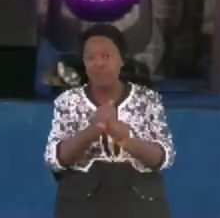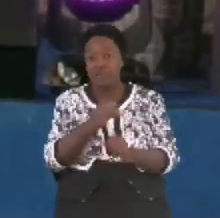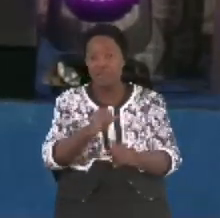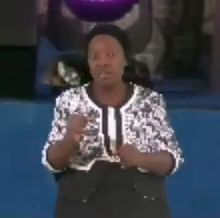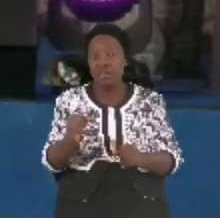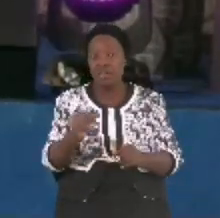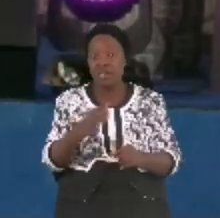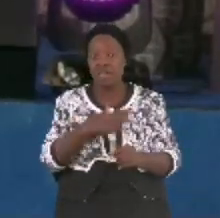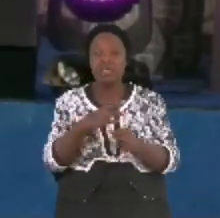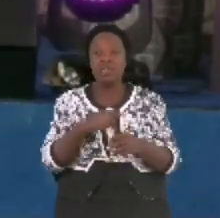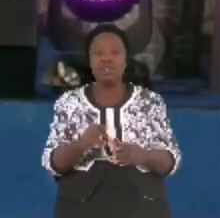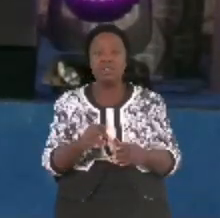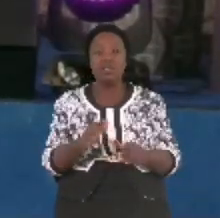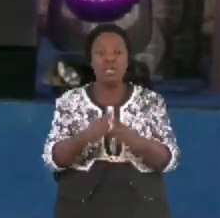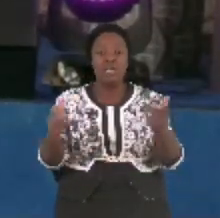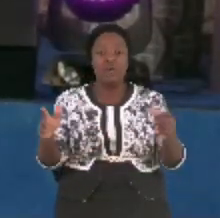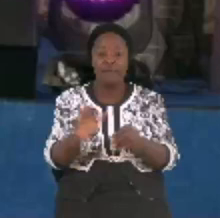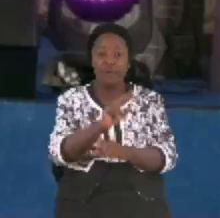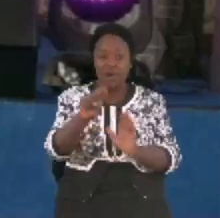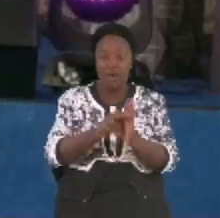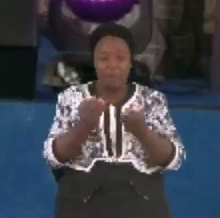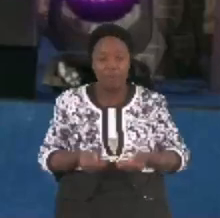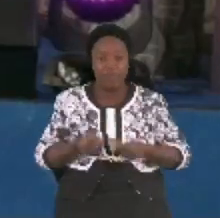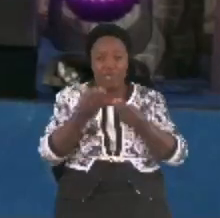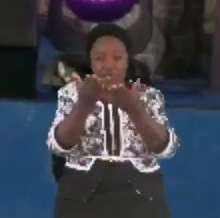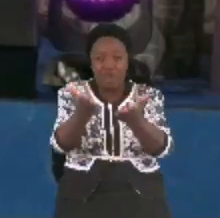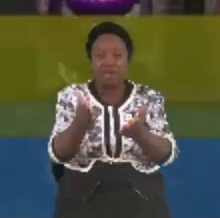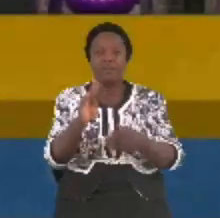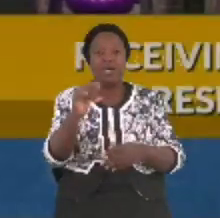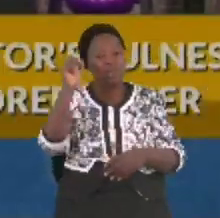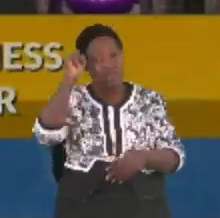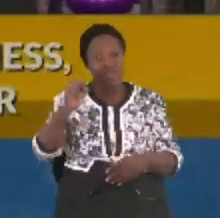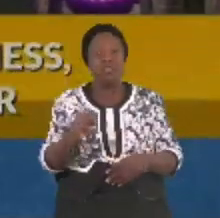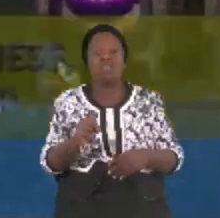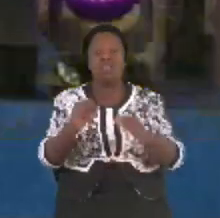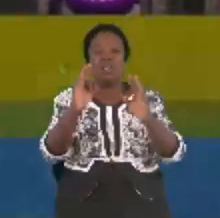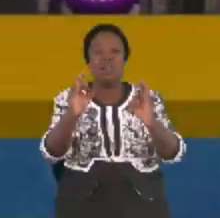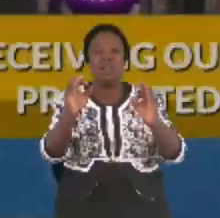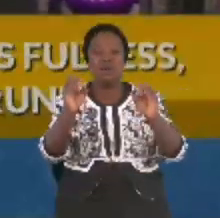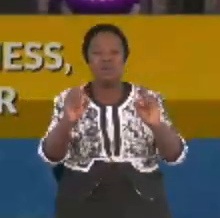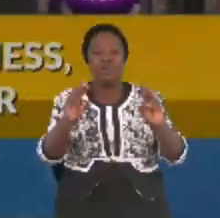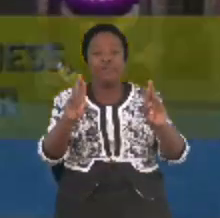notre libérateur présentée par son précurseur. Il y a trois points à considérer.